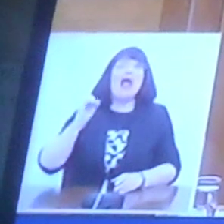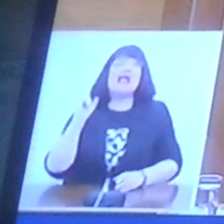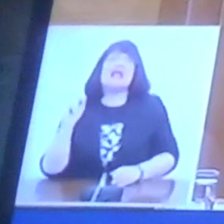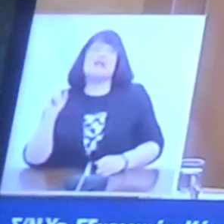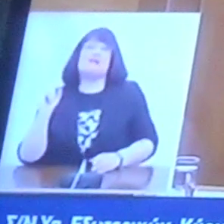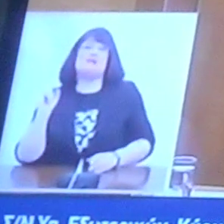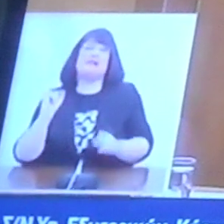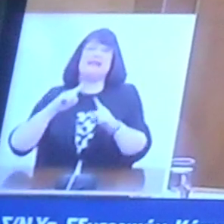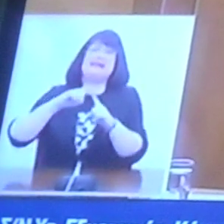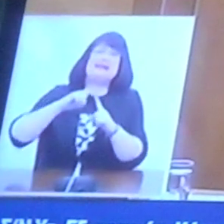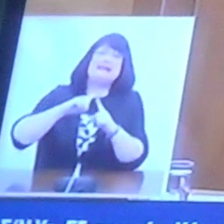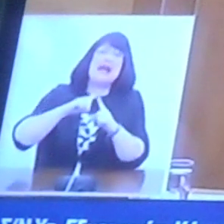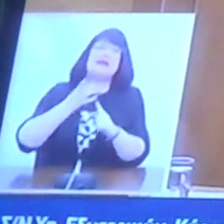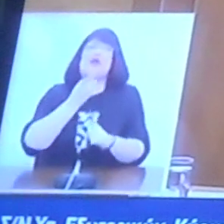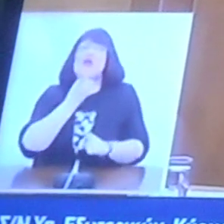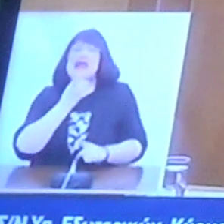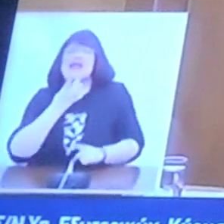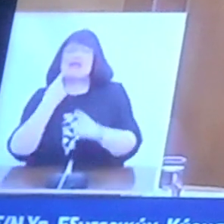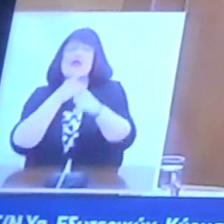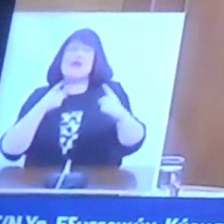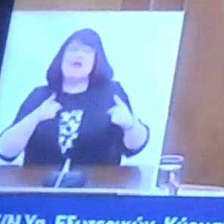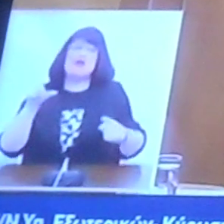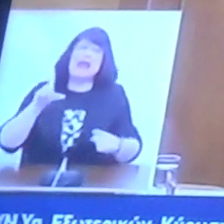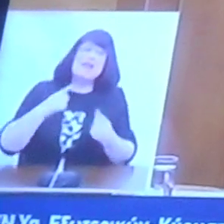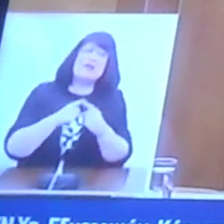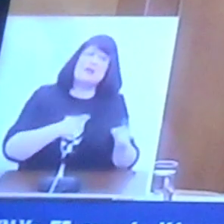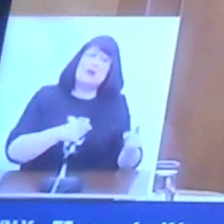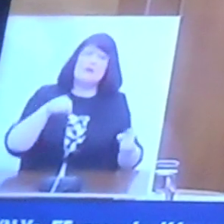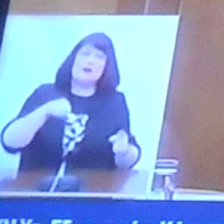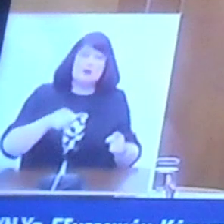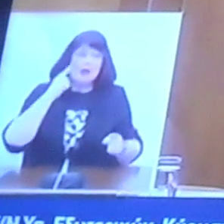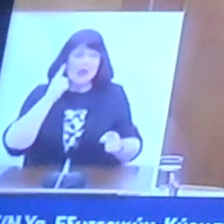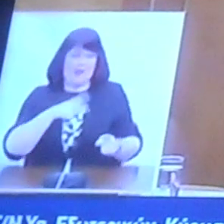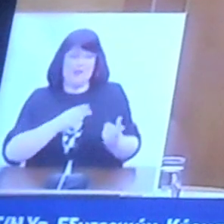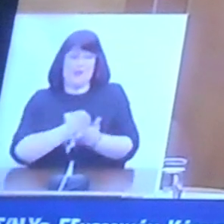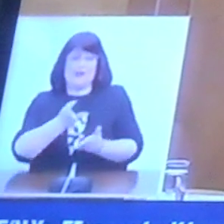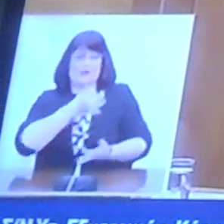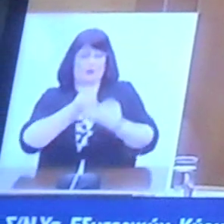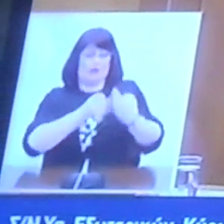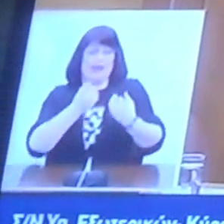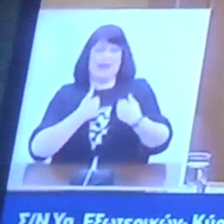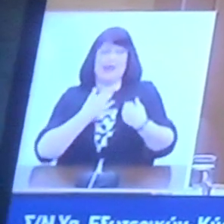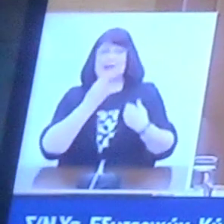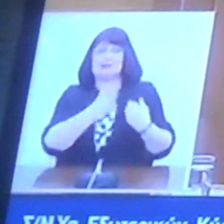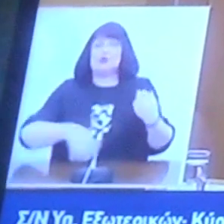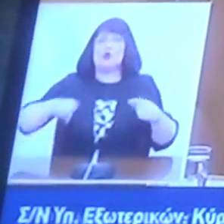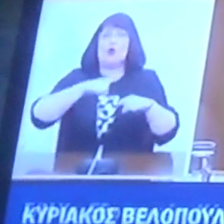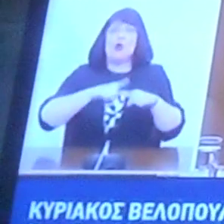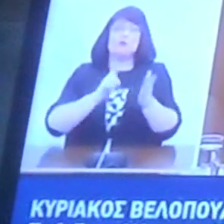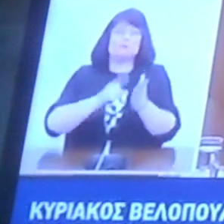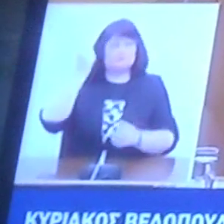για λίθιο, έλεγα για γερμάνιο στη Βουλή το 8. Τώρα επιβεβαιωνόμαστε. Γι' αυτό ο ελληνικός λαός πρέπει να